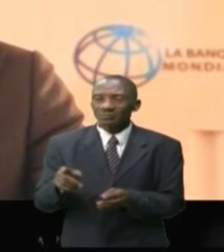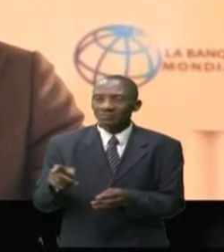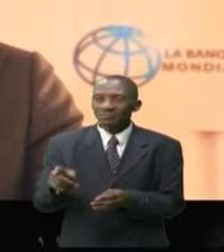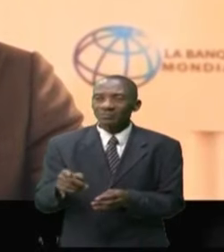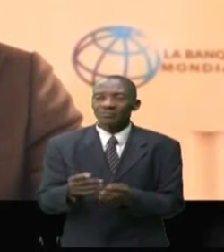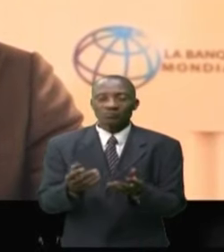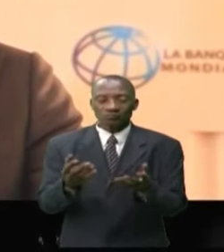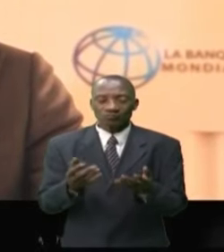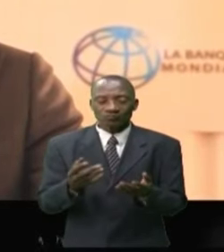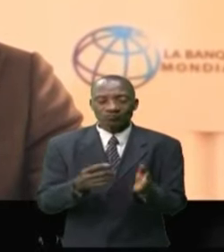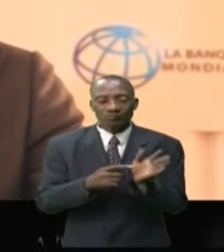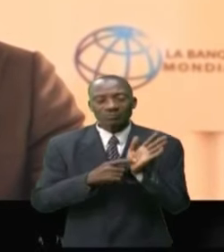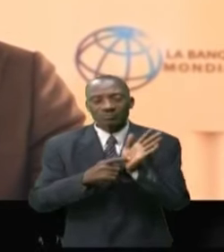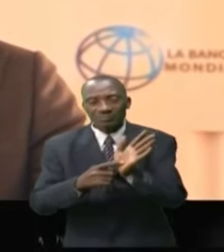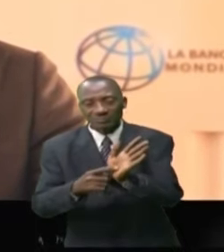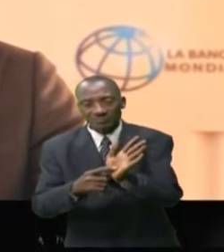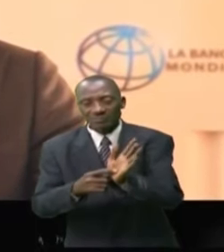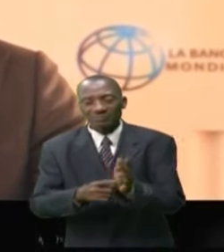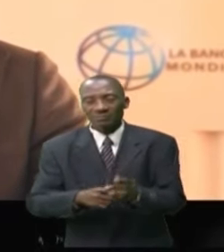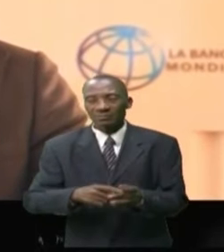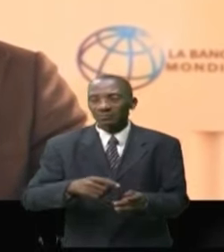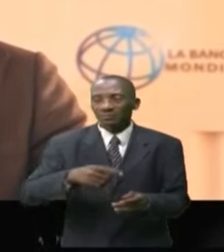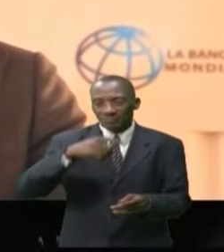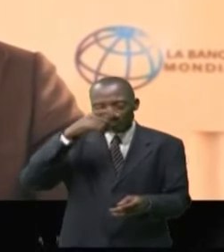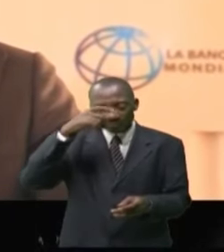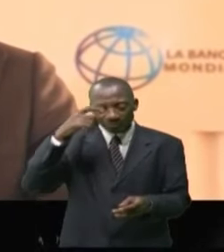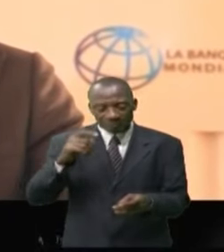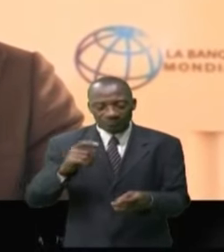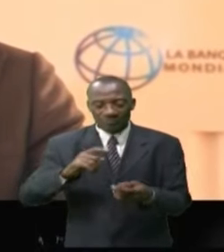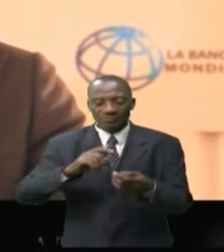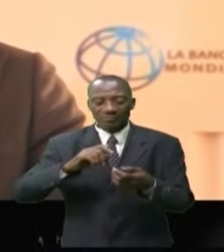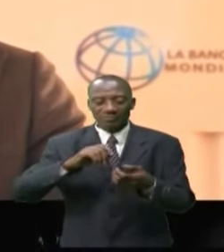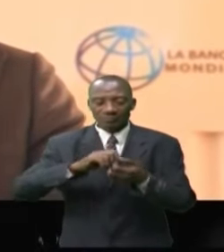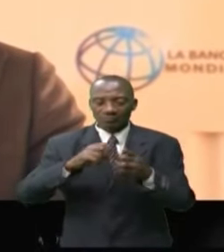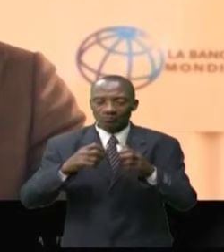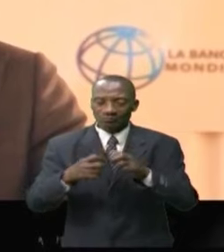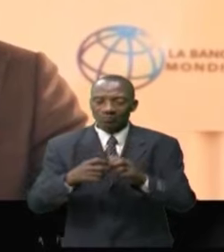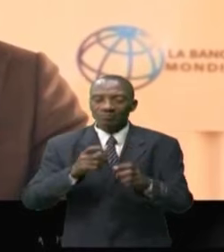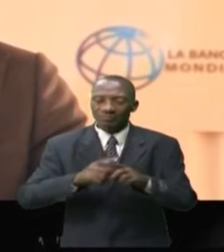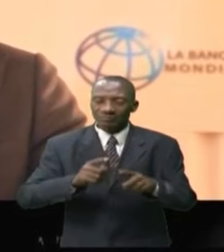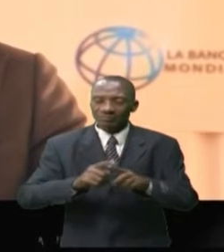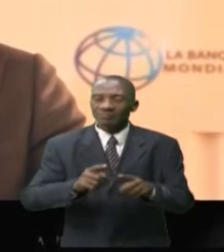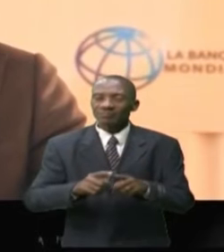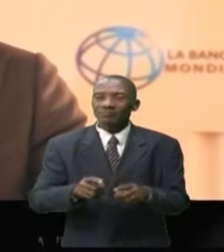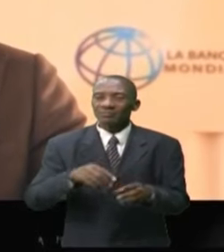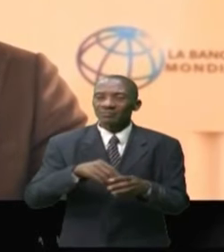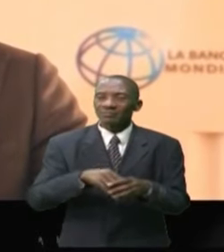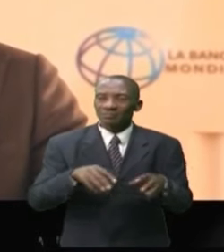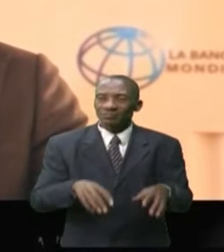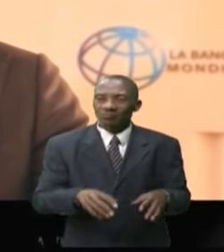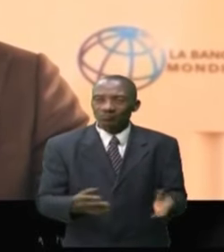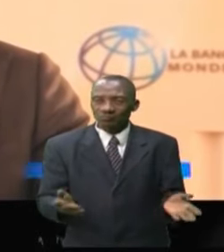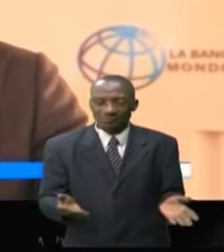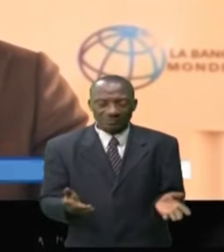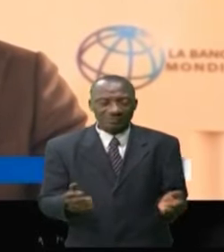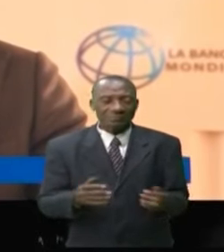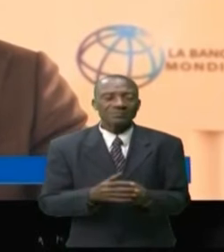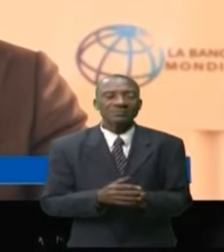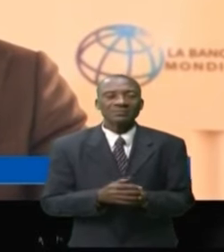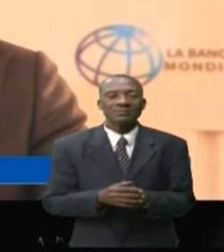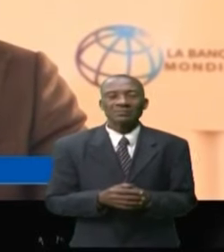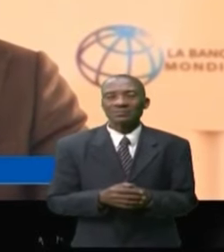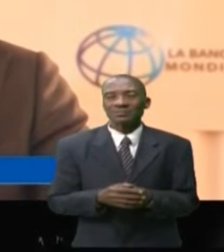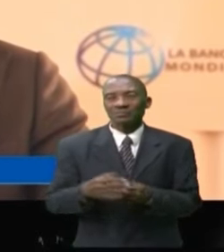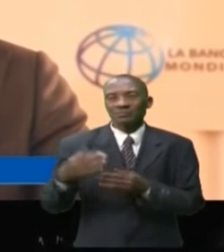ladc s'est livré à un exercice d'évaluation conjointe externe qui a débouché bien entendu à un plan